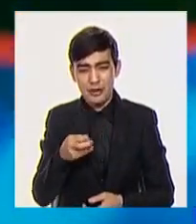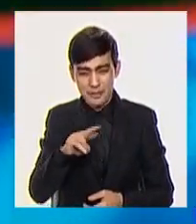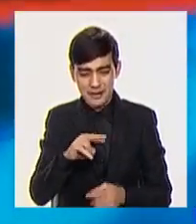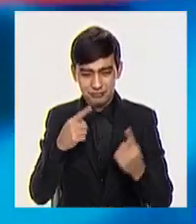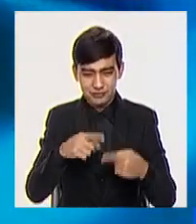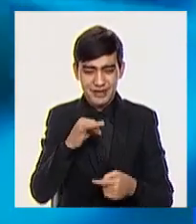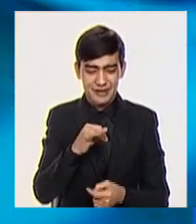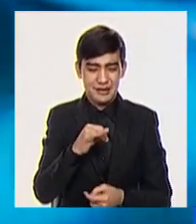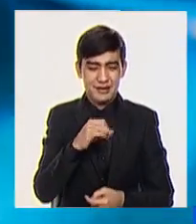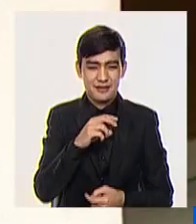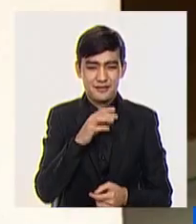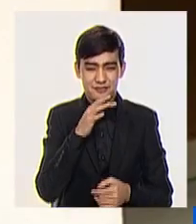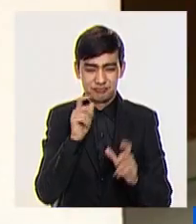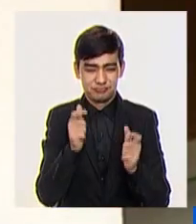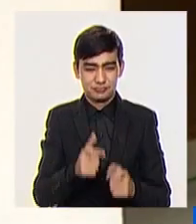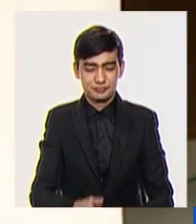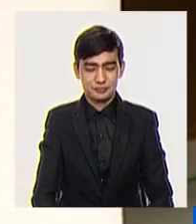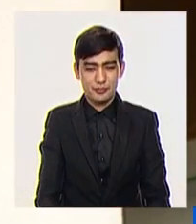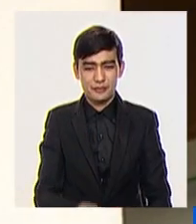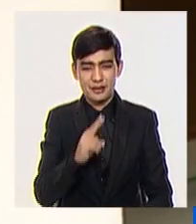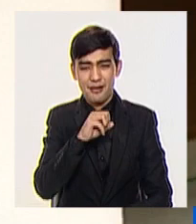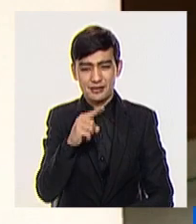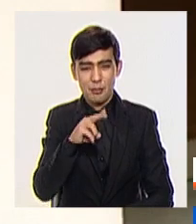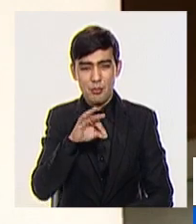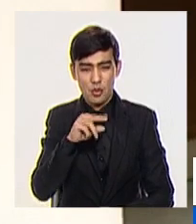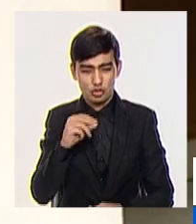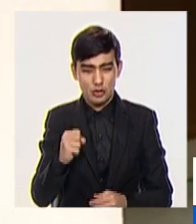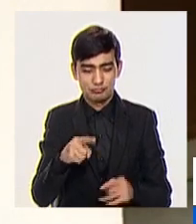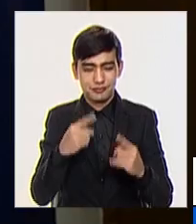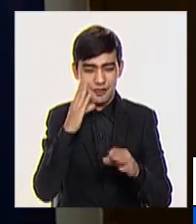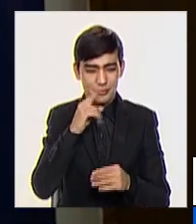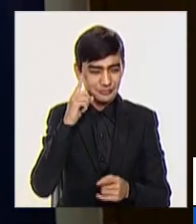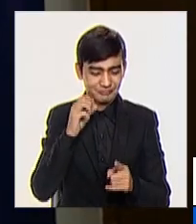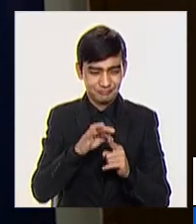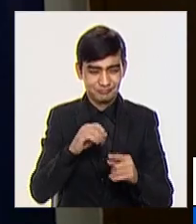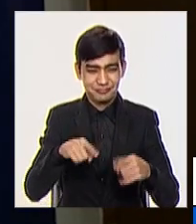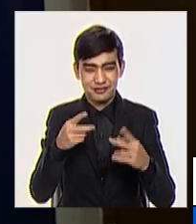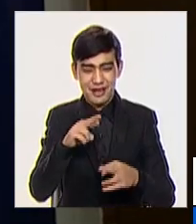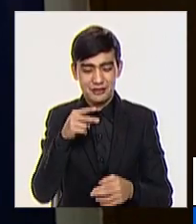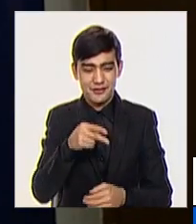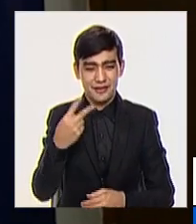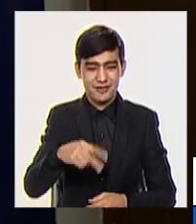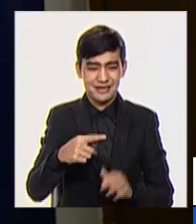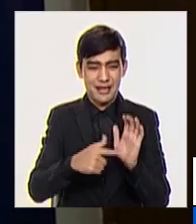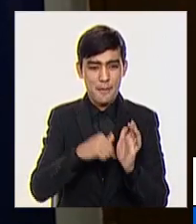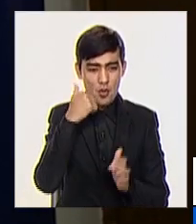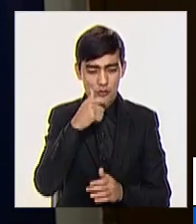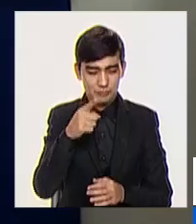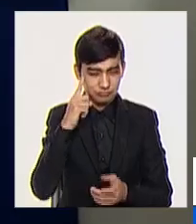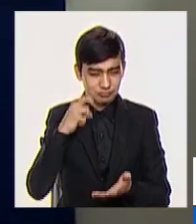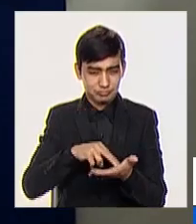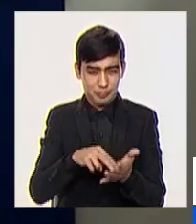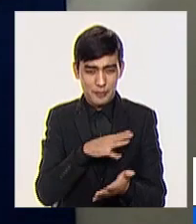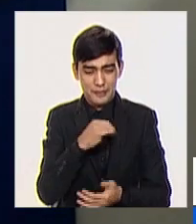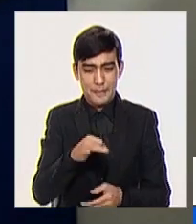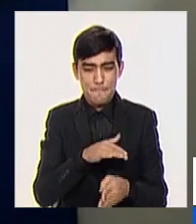и карантин. «Казпочта» на пути к цифровизации. Стратегия развития до 2027 года предусматривает